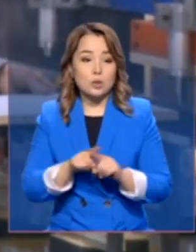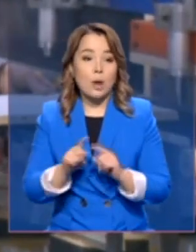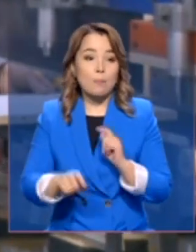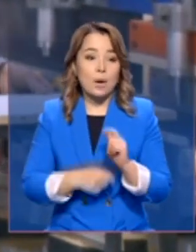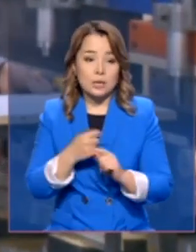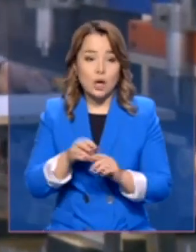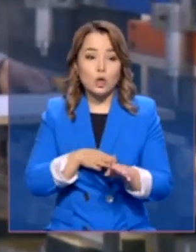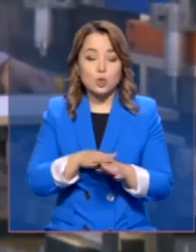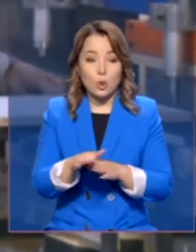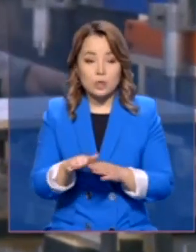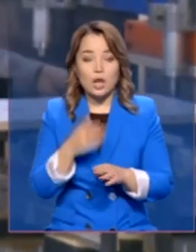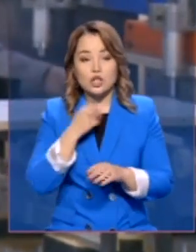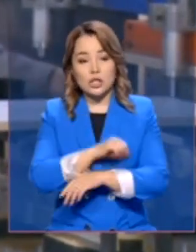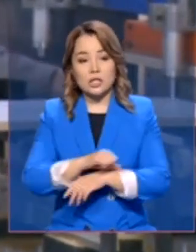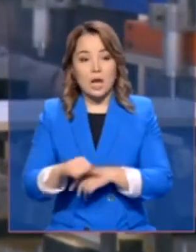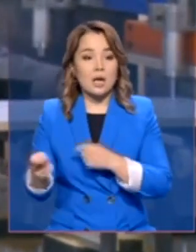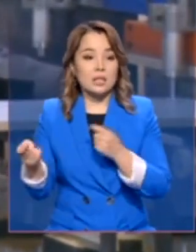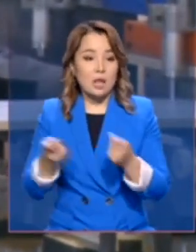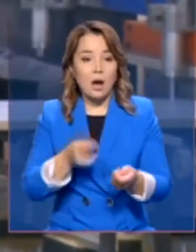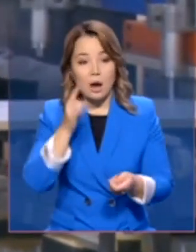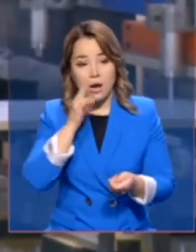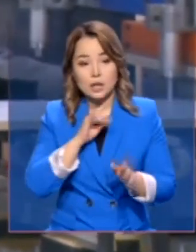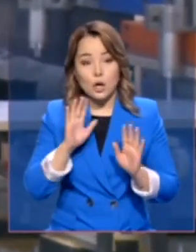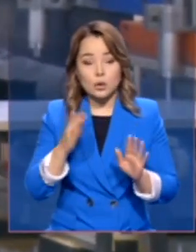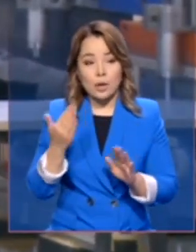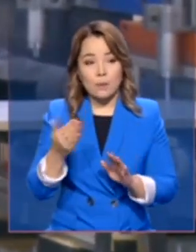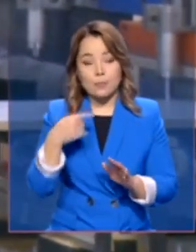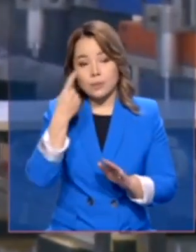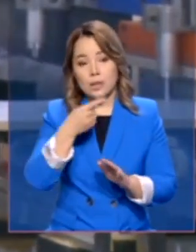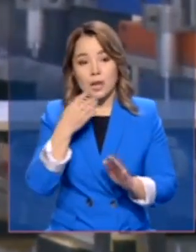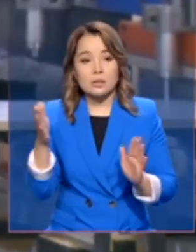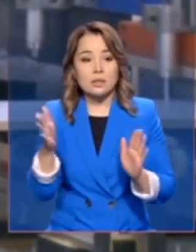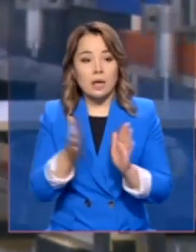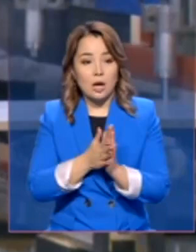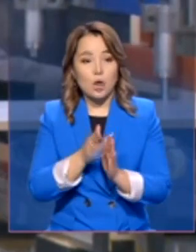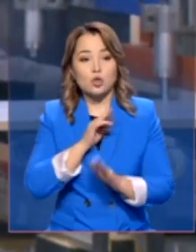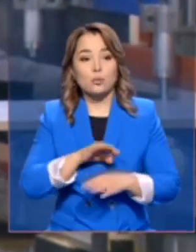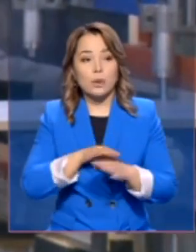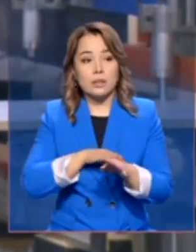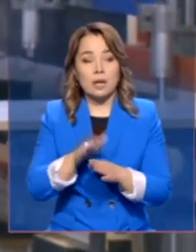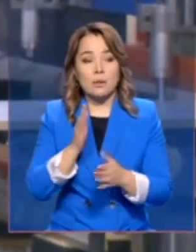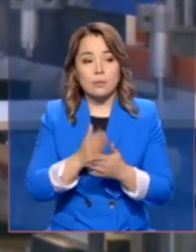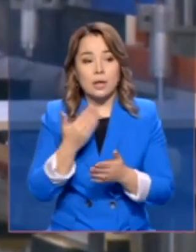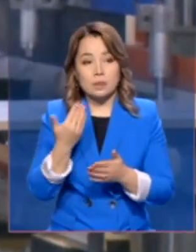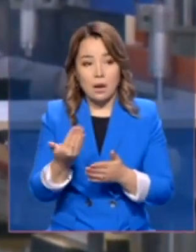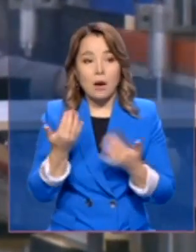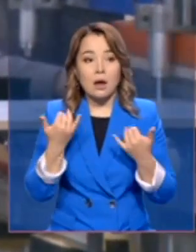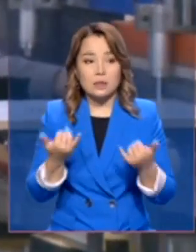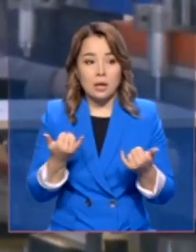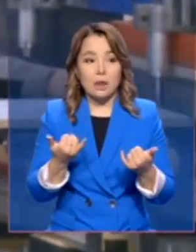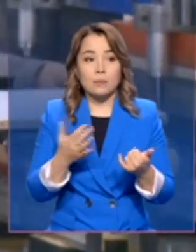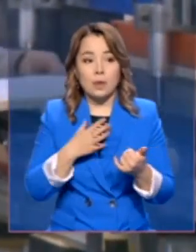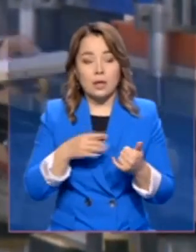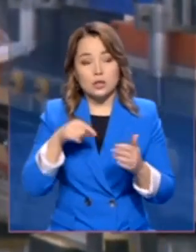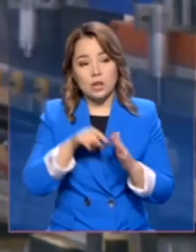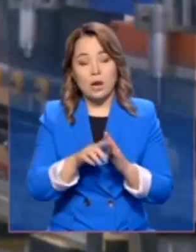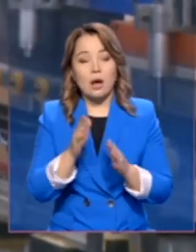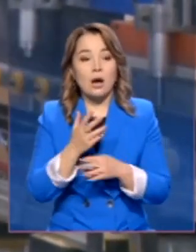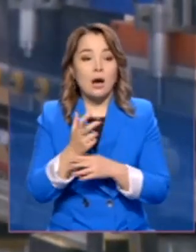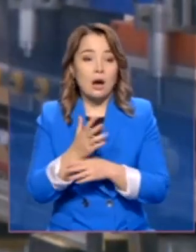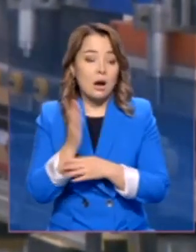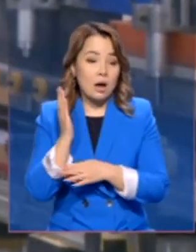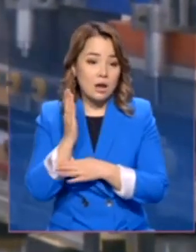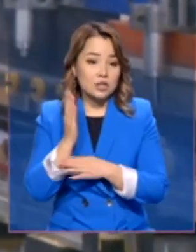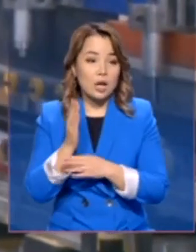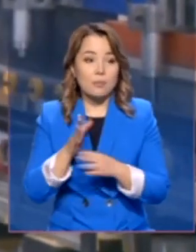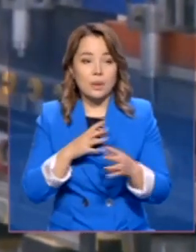материал толықтай шетелден жеткізіледі. Қазақстанда тек беткі қабатын жапсыру жұмыстары ғана жүргізіледі екен. Ал мынадай ағаштың ұсақ